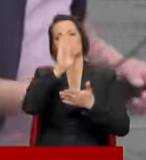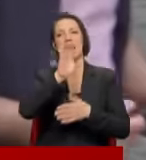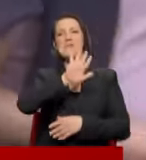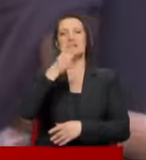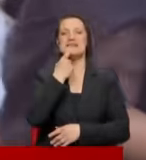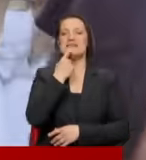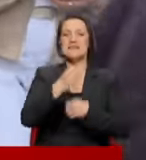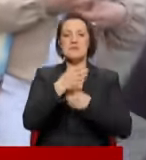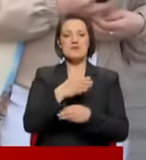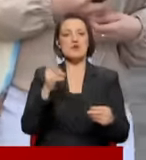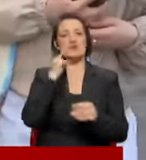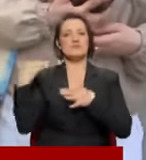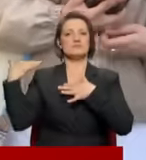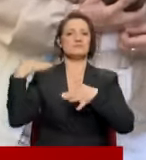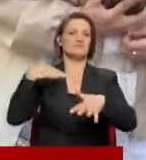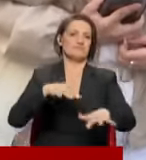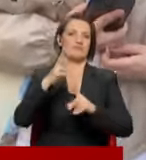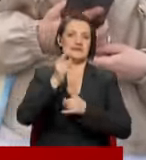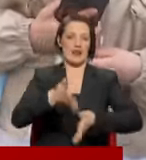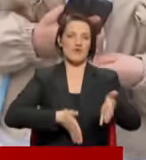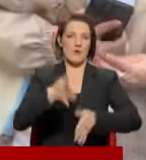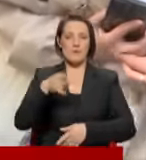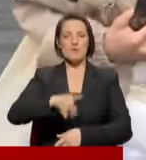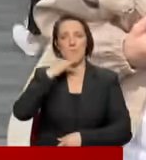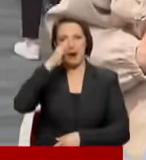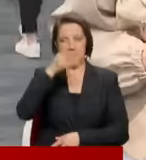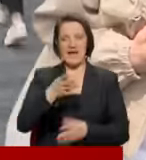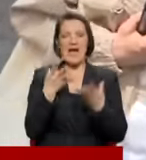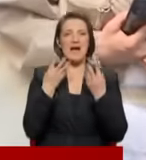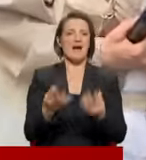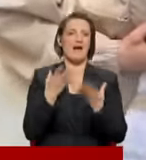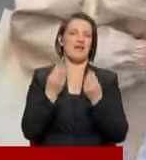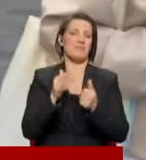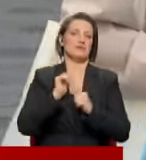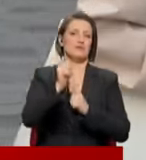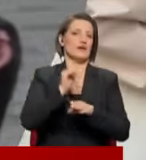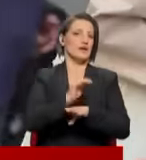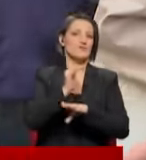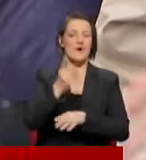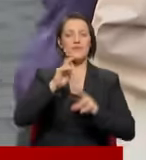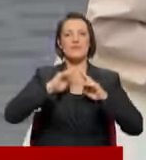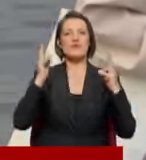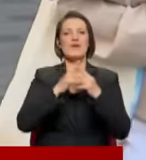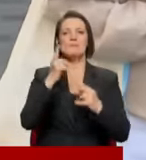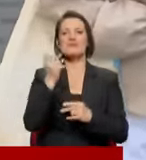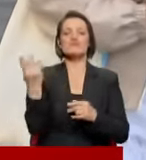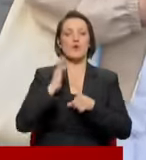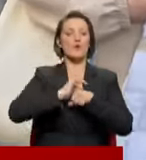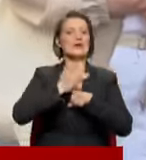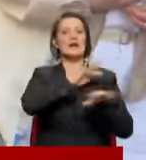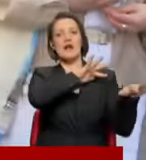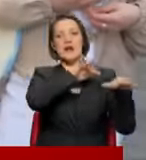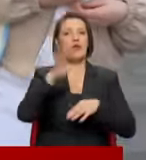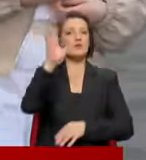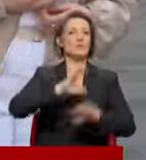yıl milyonlarca kişiyi ağırlıyor İstiklal Caddesi. Bu bayramda da en kalabalık günlerini yaşıyor. Dünyanın birçok ülkesinden